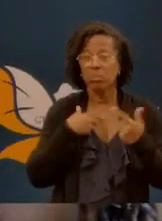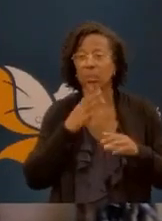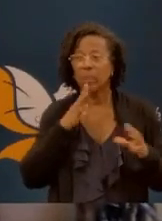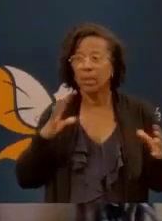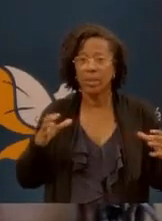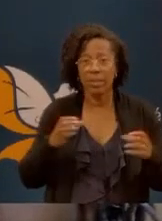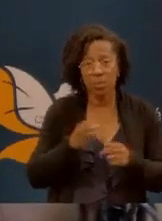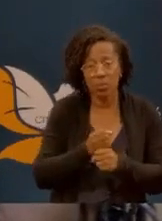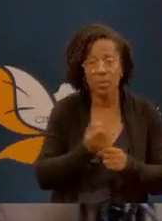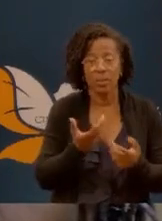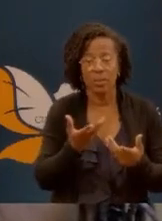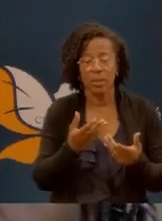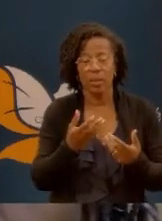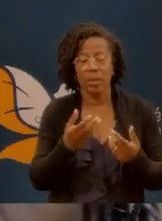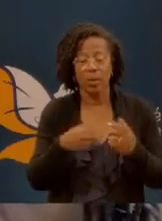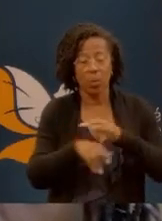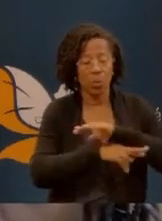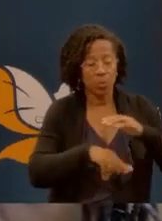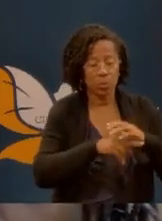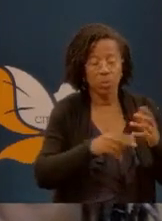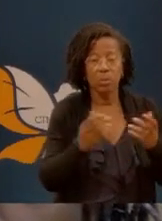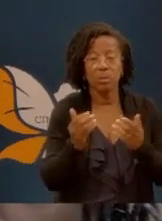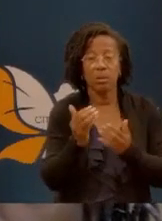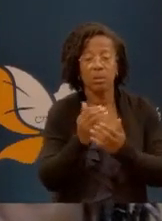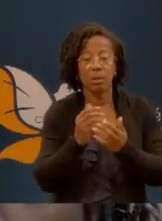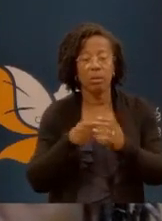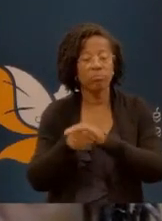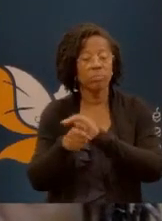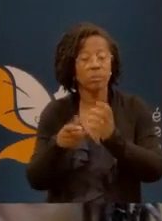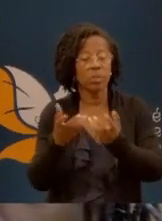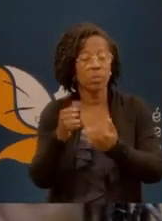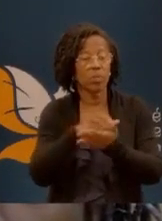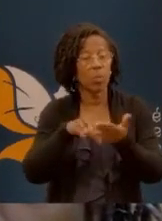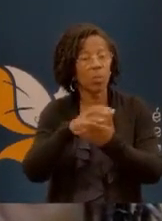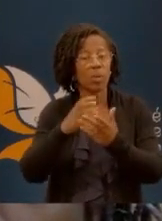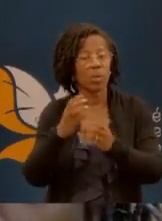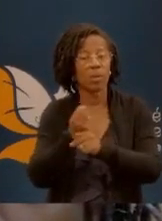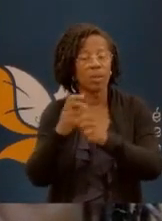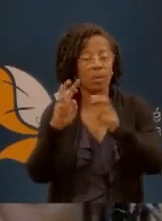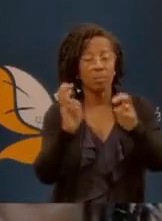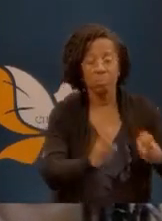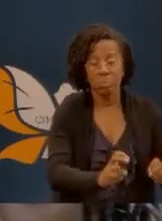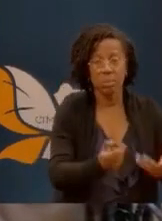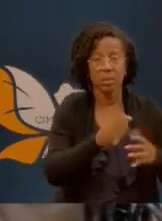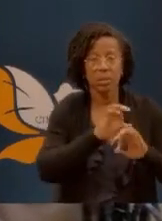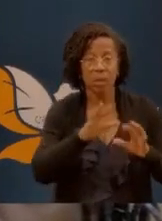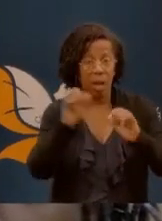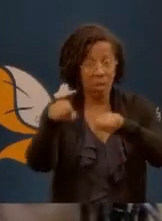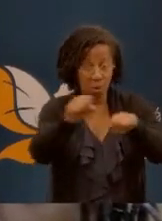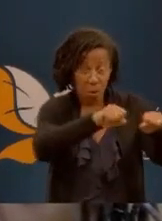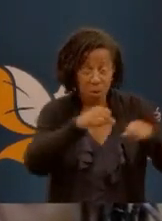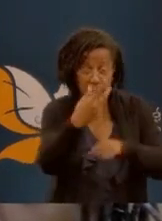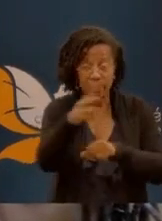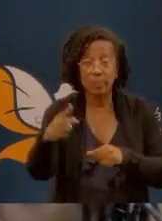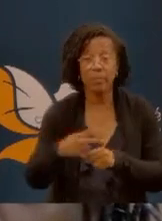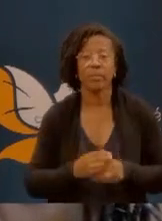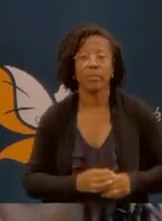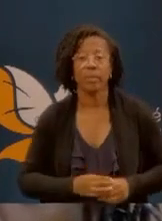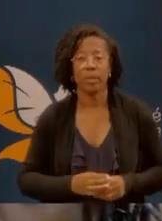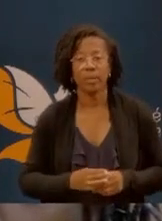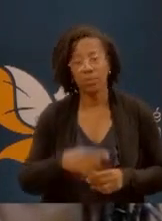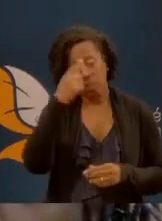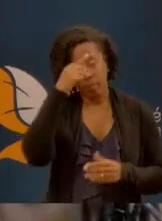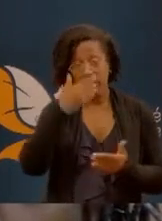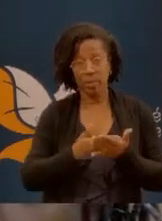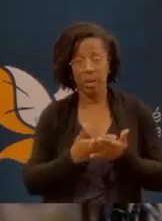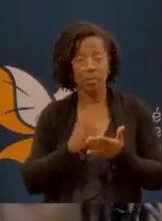les ressources des communes sans leur assentiment, mais nous avons réfléchi au niveau de notre groupe et nous pensons que c'est ce lieu-là